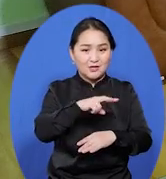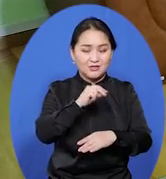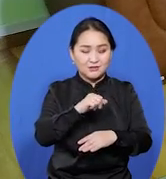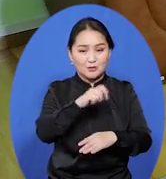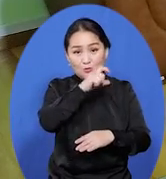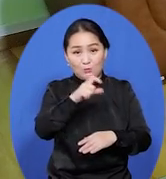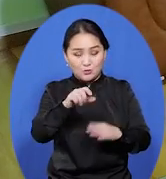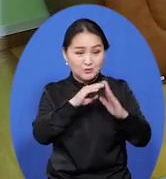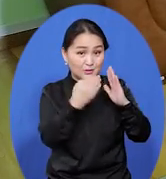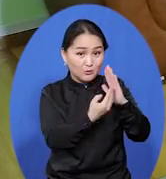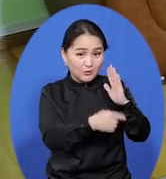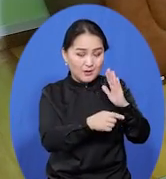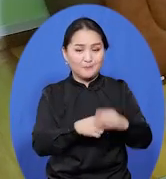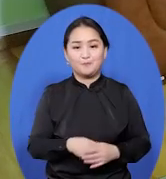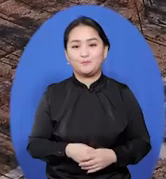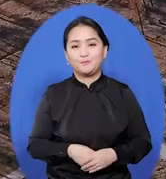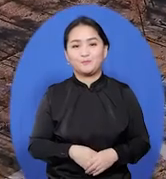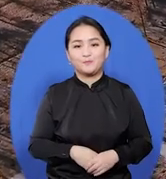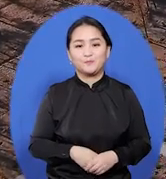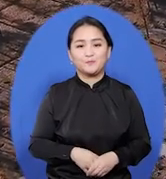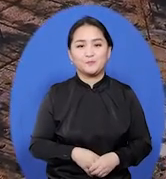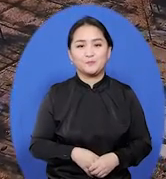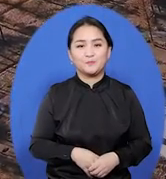аймаг дийлэнх нь малч өрөх байгаад байгаа учраас.